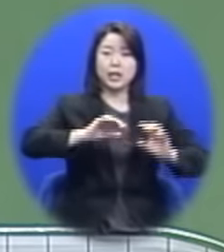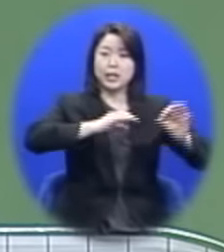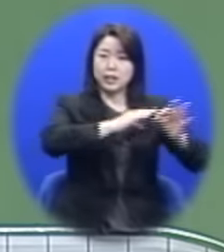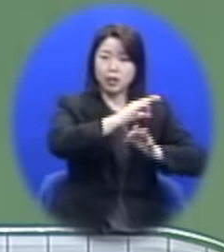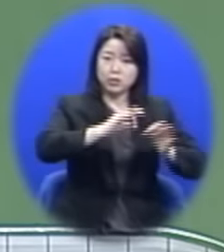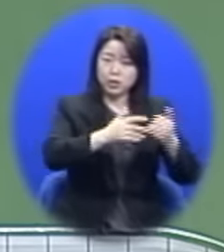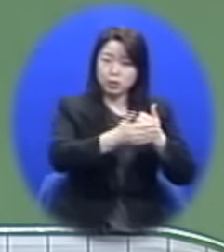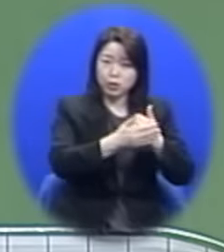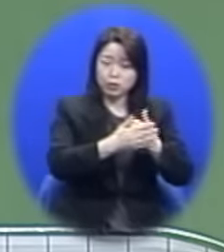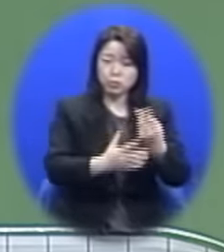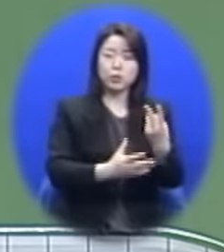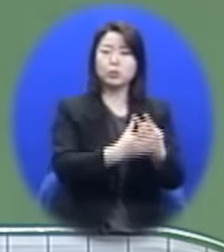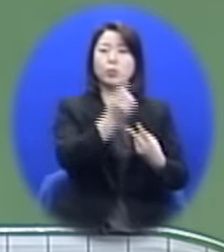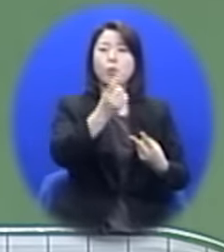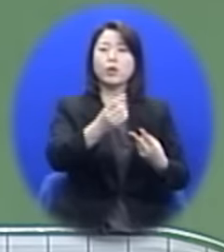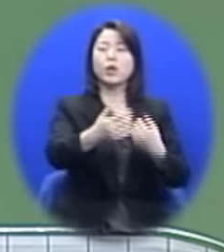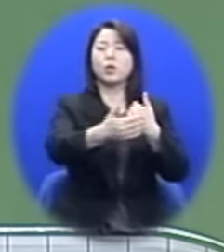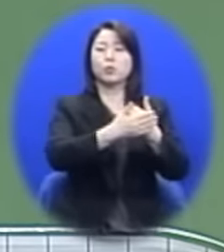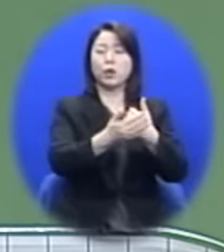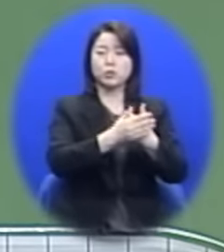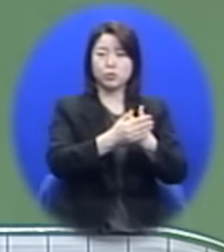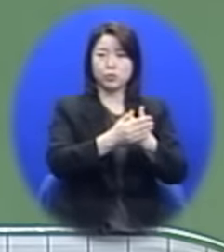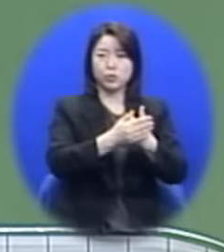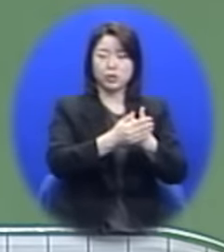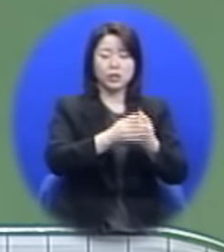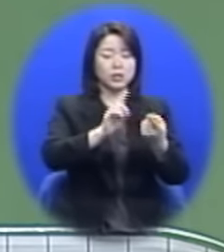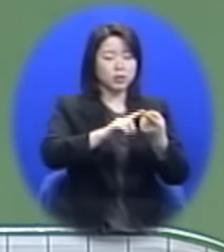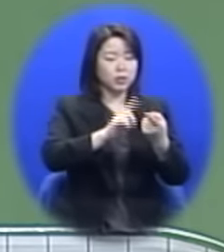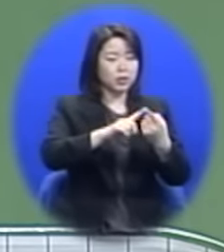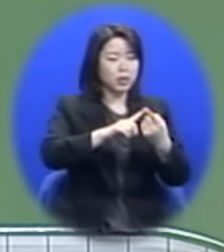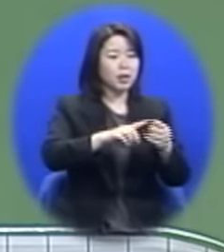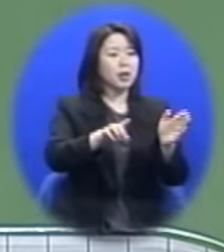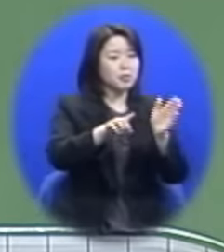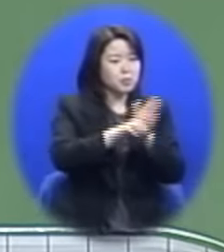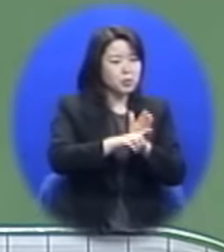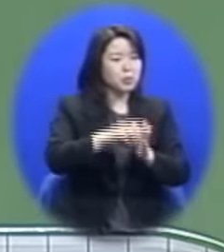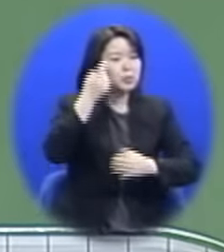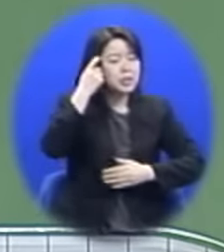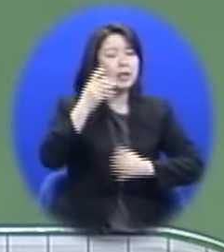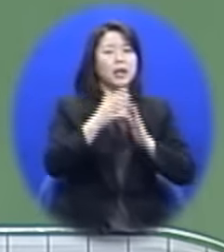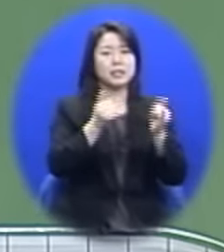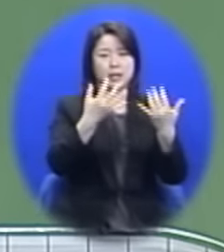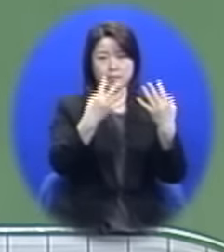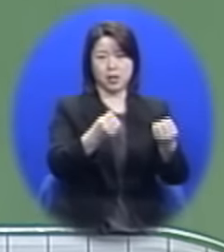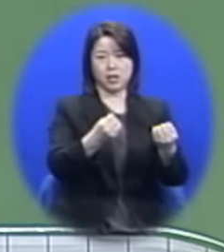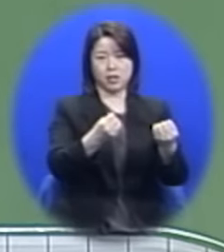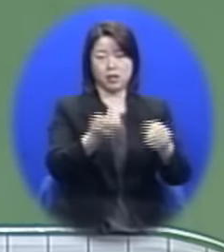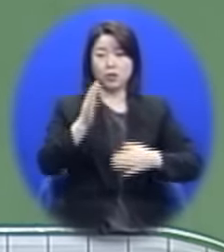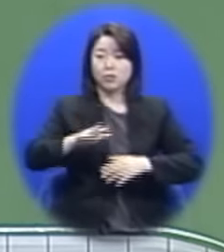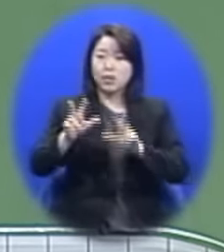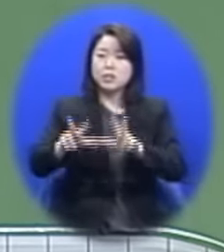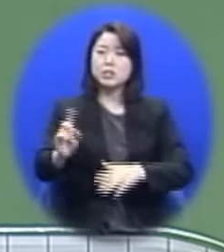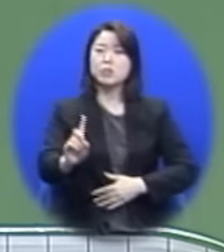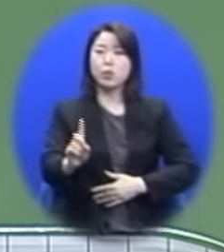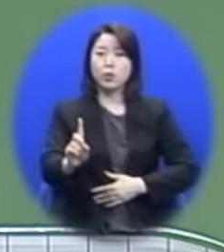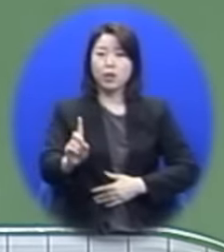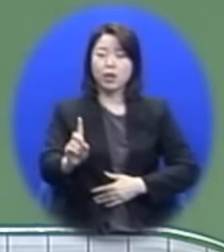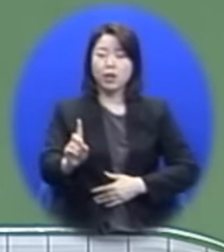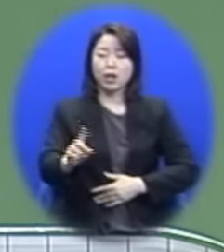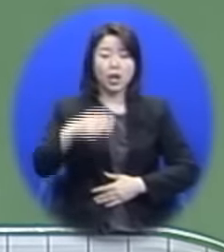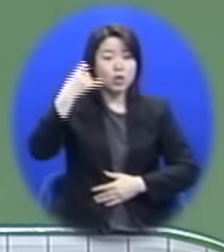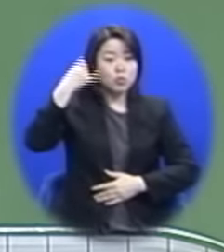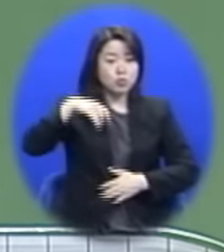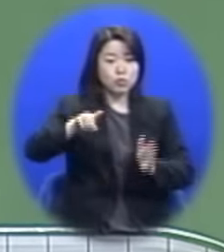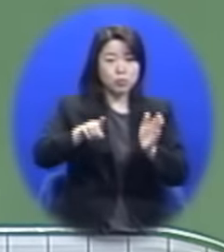도와줄 거라고 그렇게 믿었던 사람들이 많았잖아요. 그런데 지금 어떻습니까? 중국 믿을만